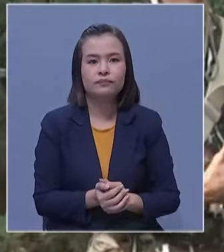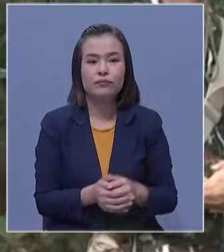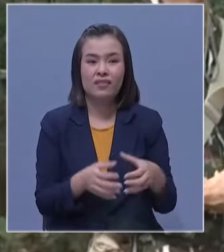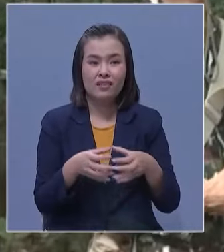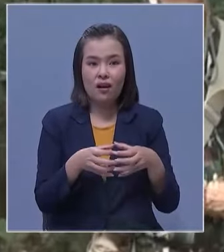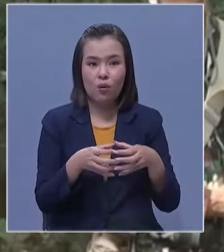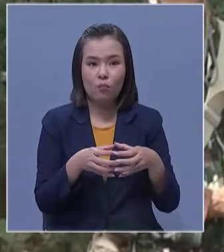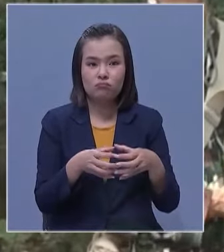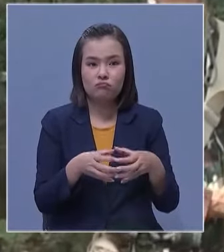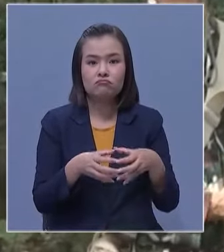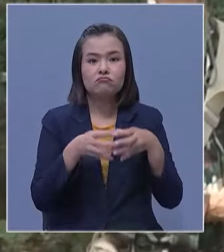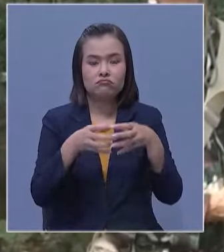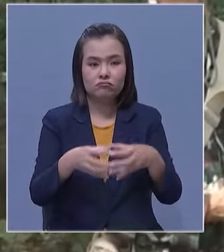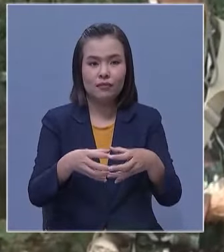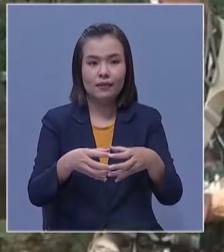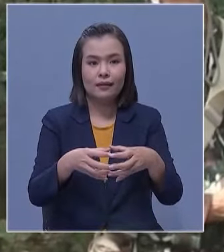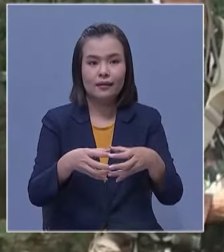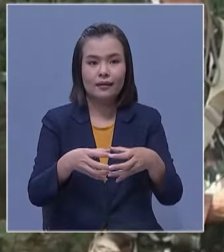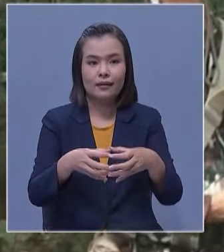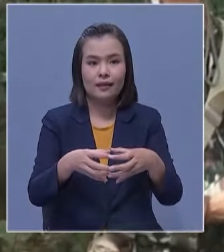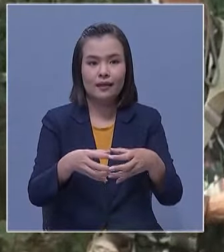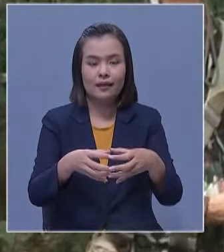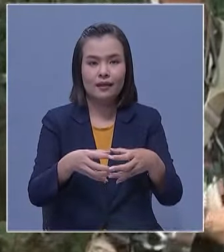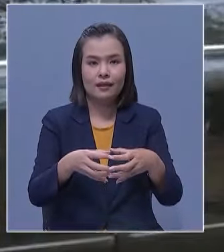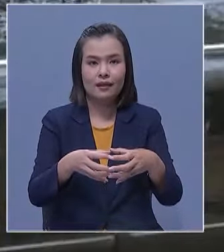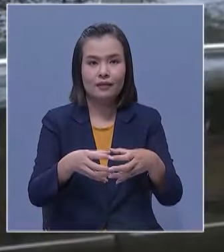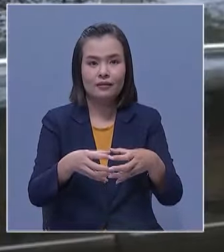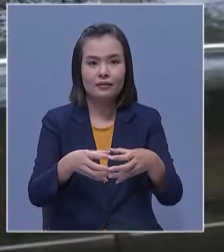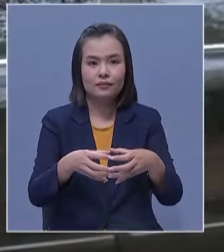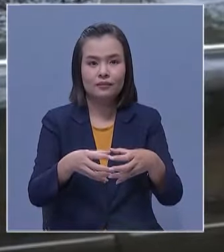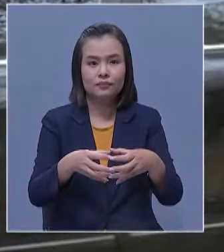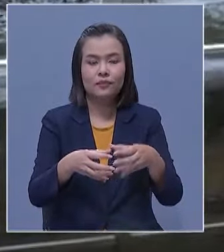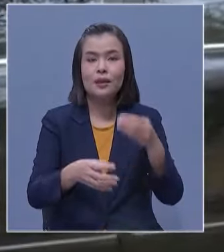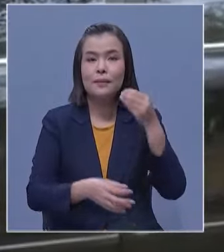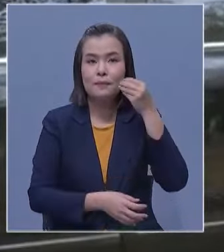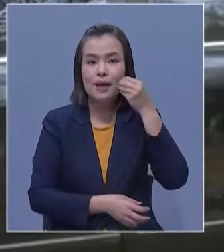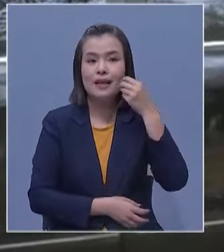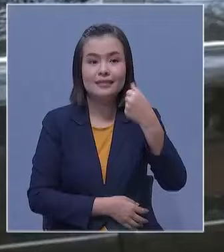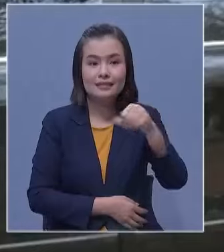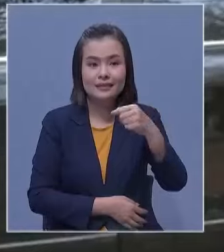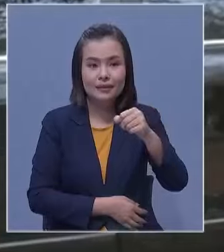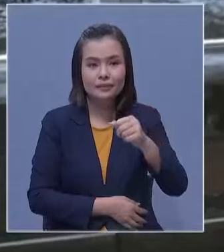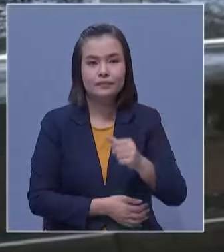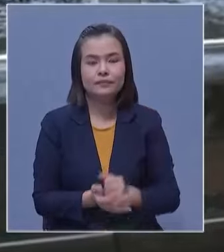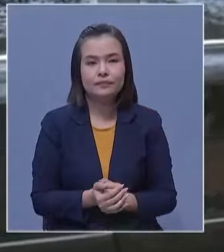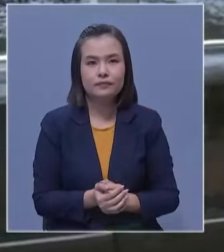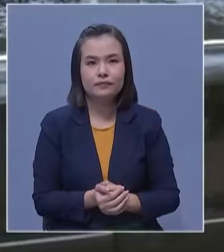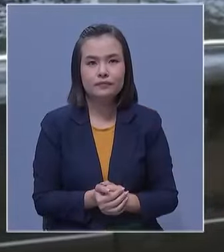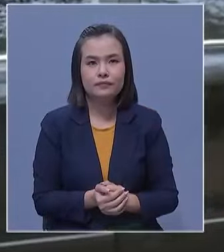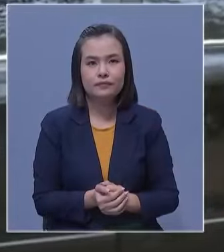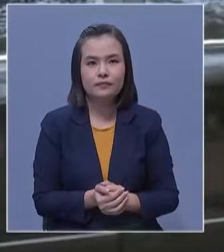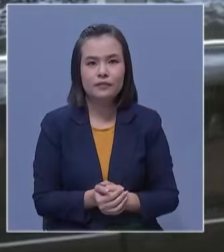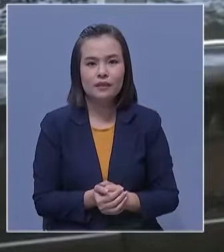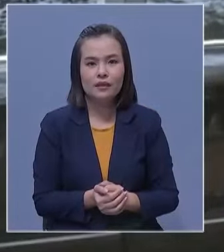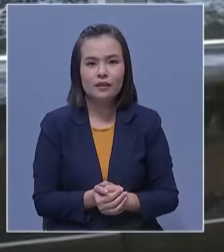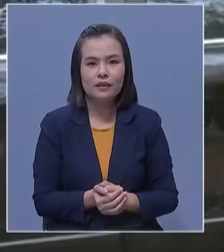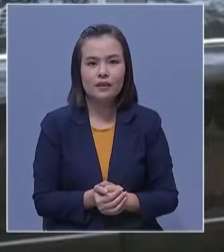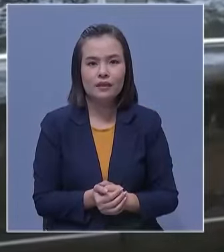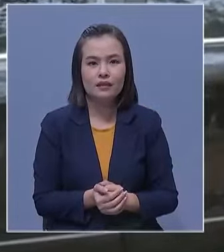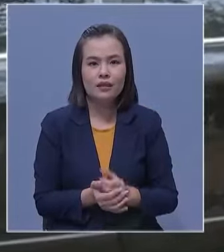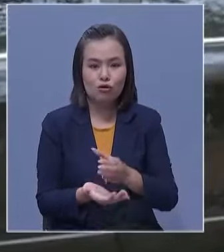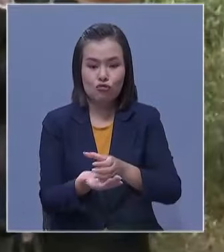กับพวกลงพื้นที่บริเวณบ้านเหวปลากั้งหมู่ที่10ตำบลหมูสีมีการถอนหลักหมุด